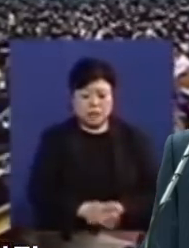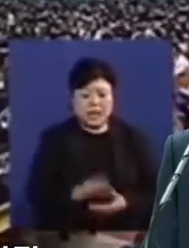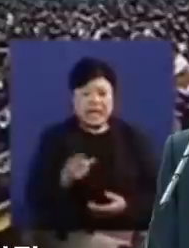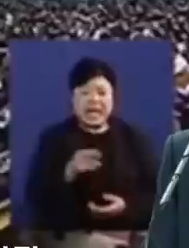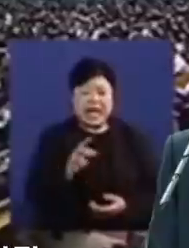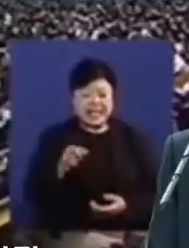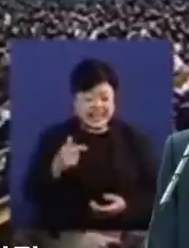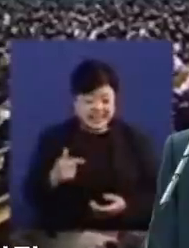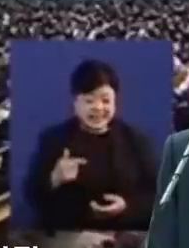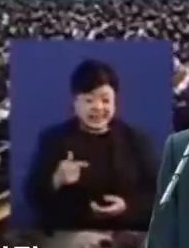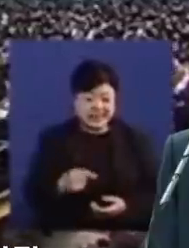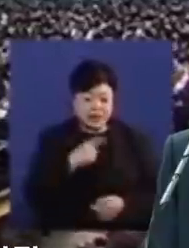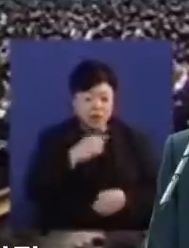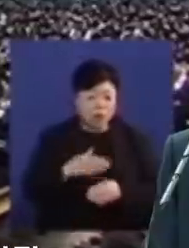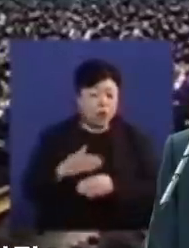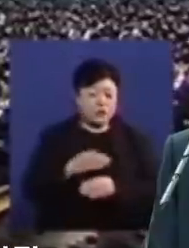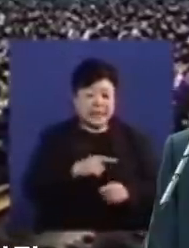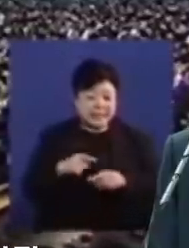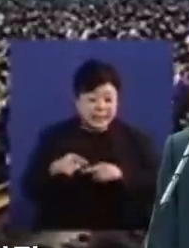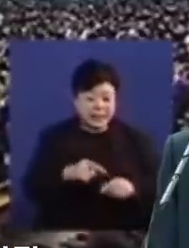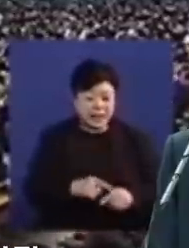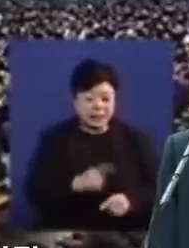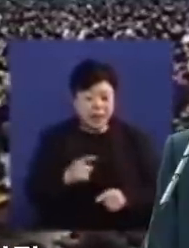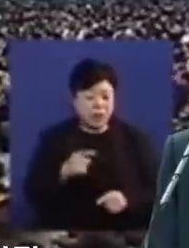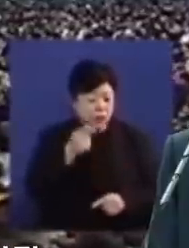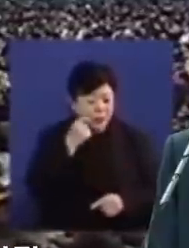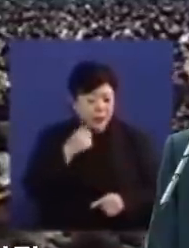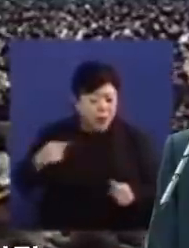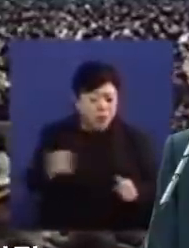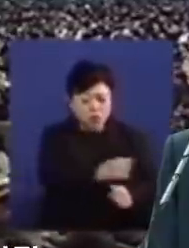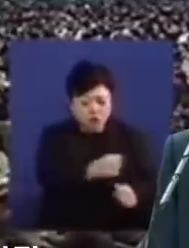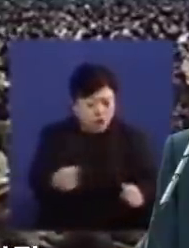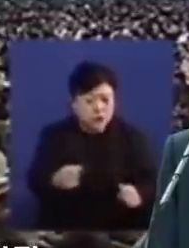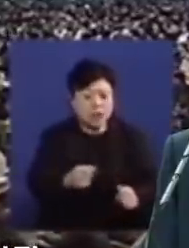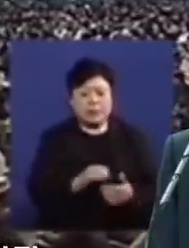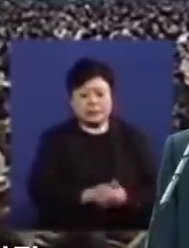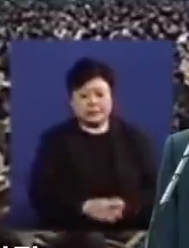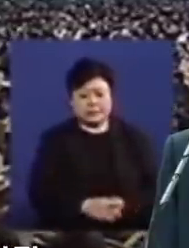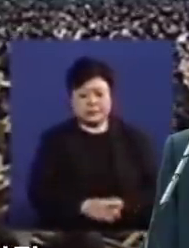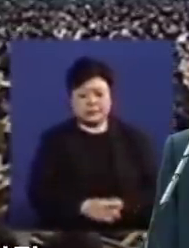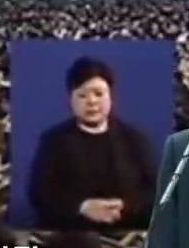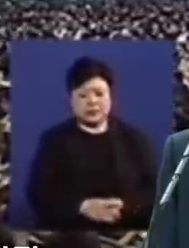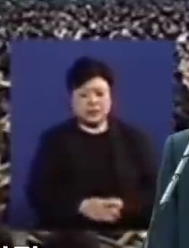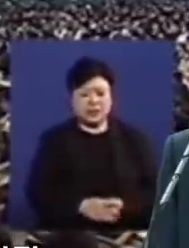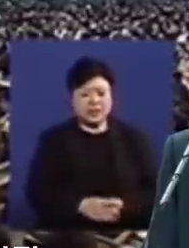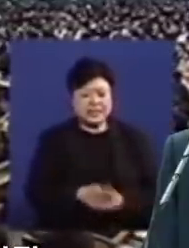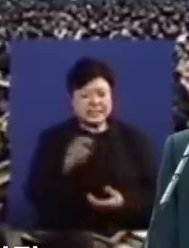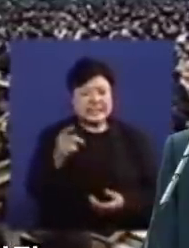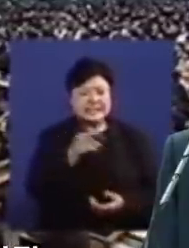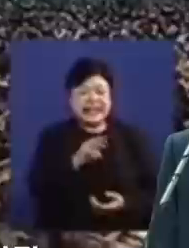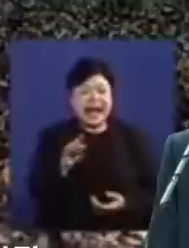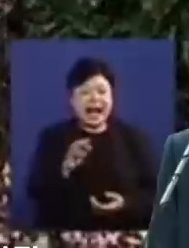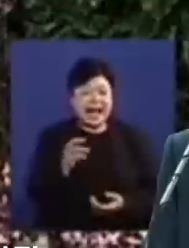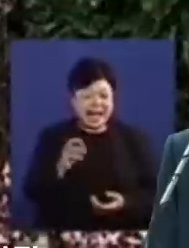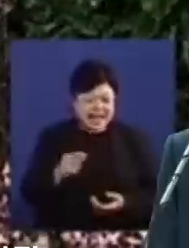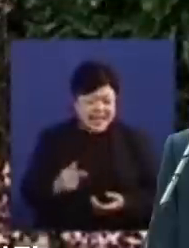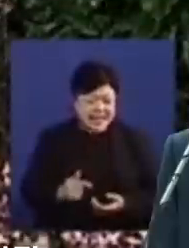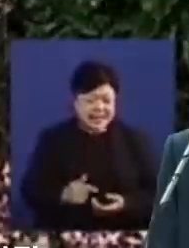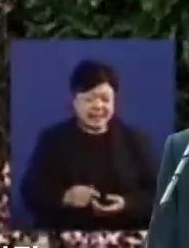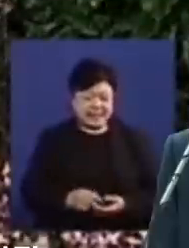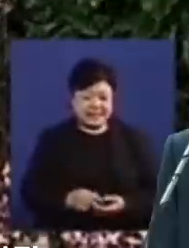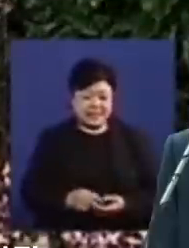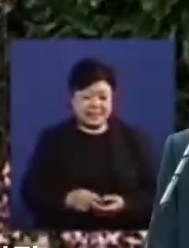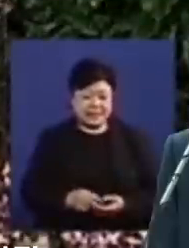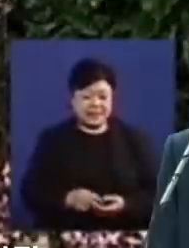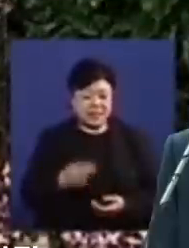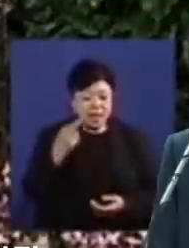공산화 과정에서 말로 해서 안 되면 폭력을 쓰라고 말했습니다. 스탈린은 얄타 회담에서 미국의 루즈벨트